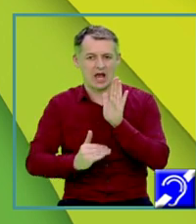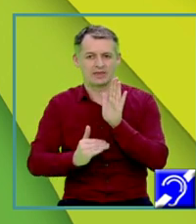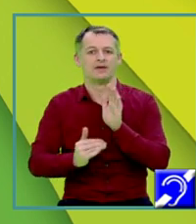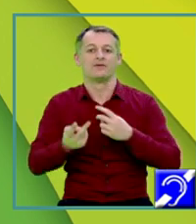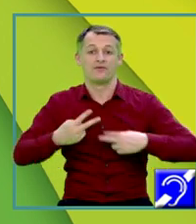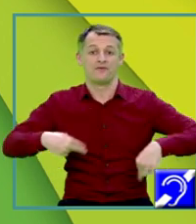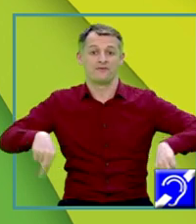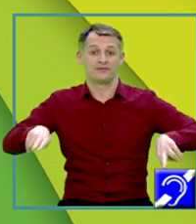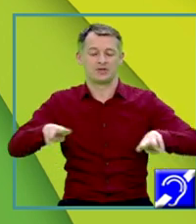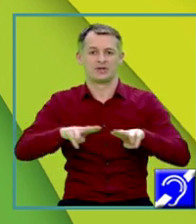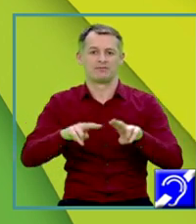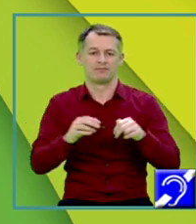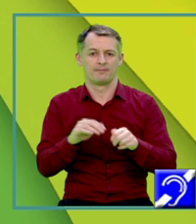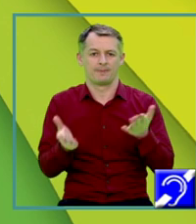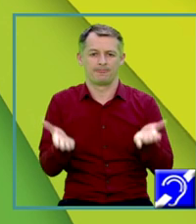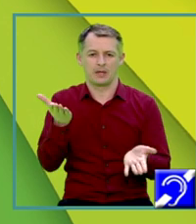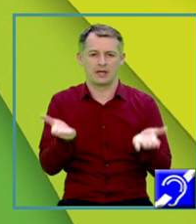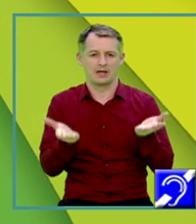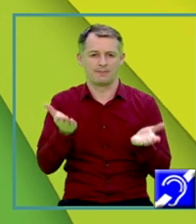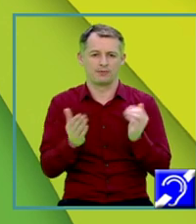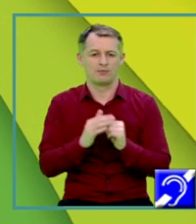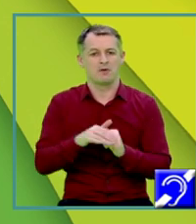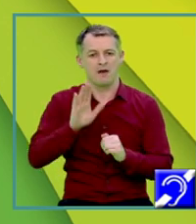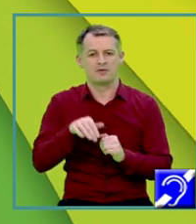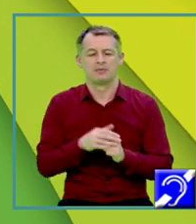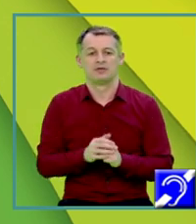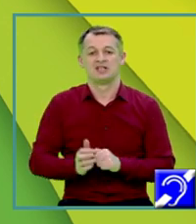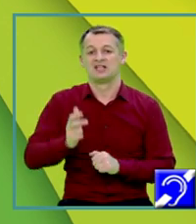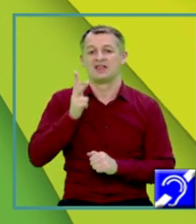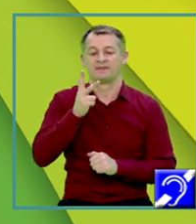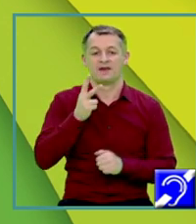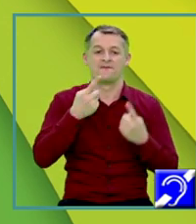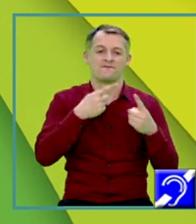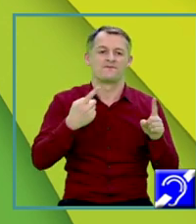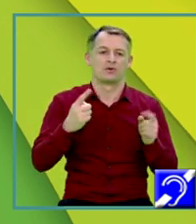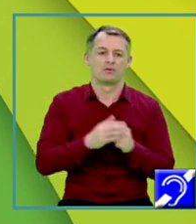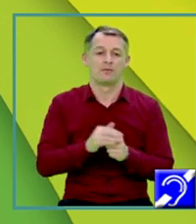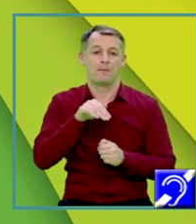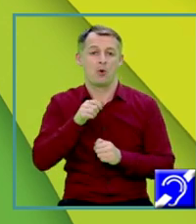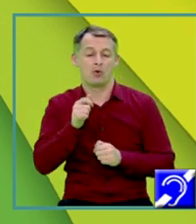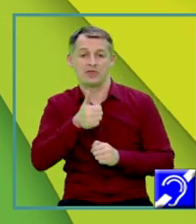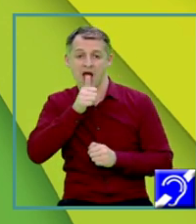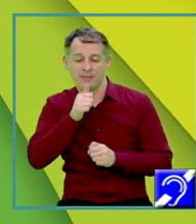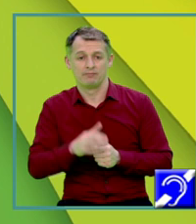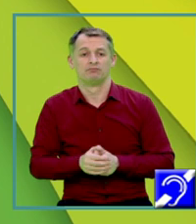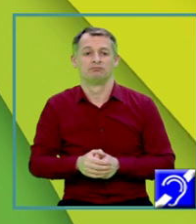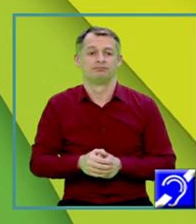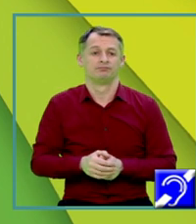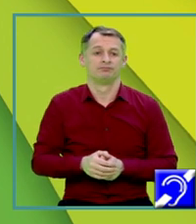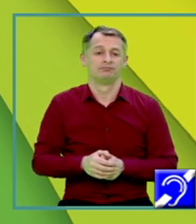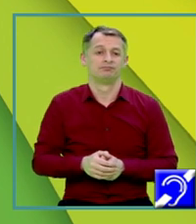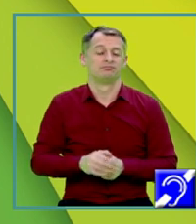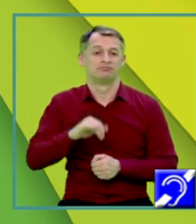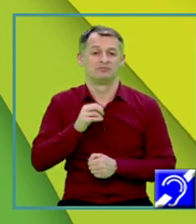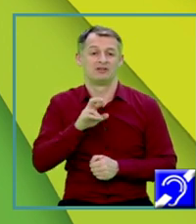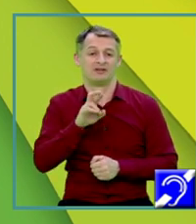final, la echilibru, avem doar trei specii. Molecule de apă, radicale